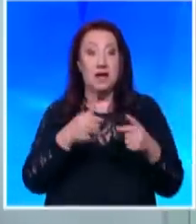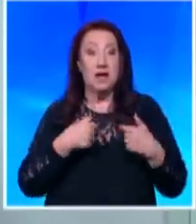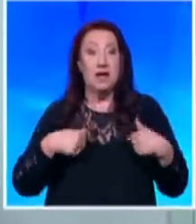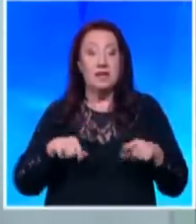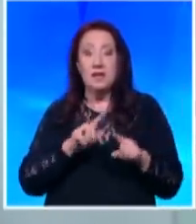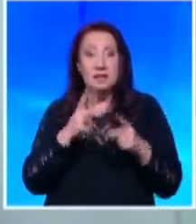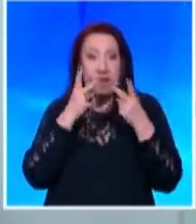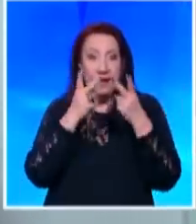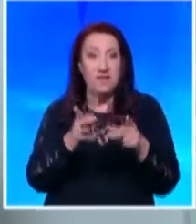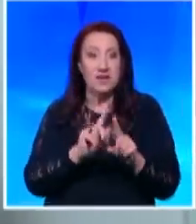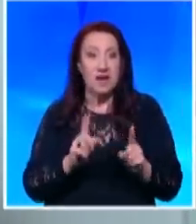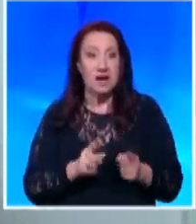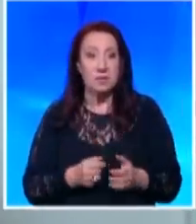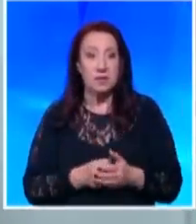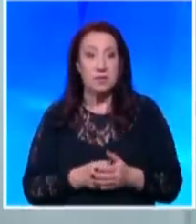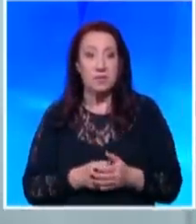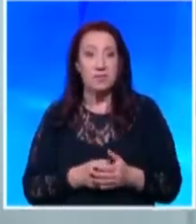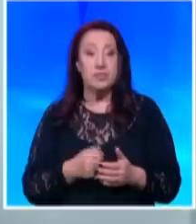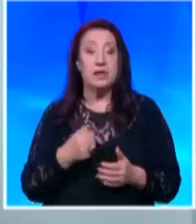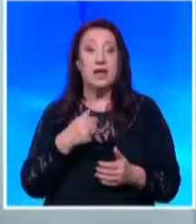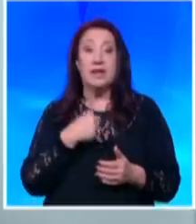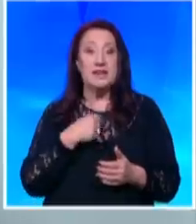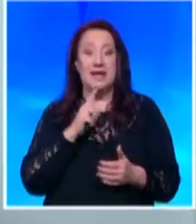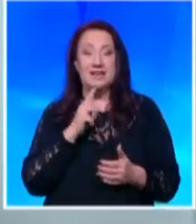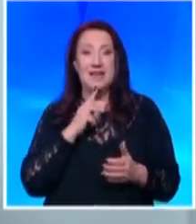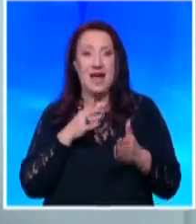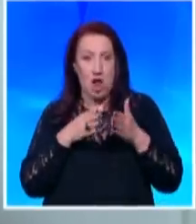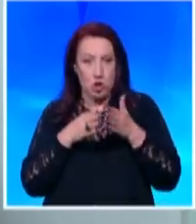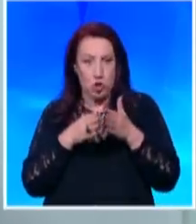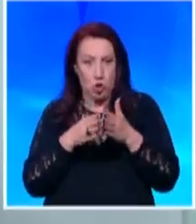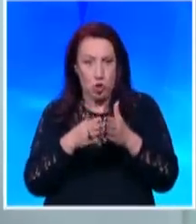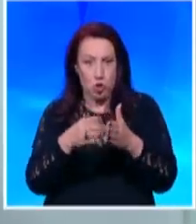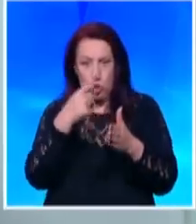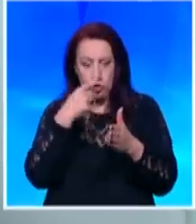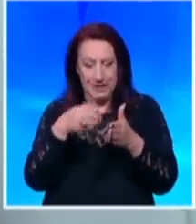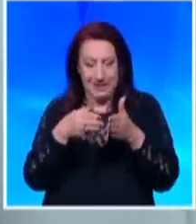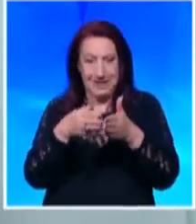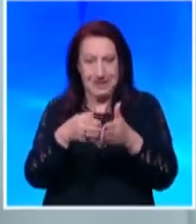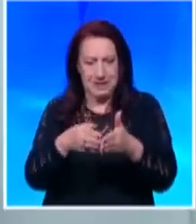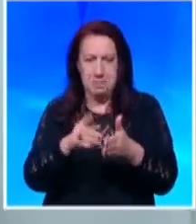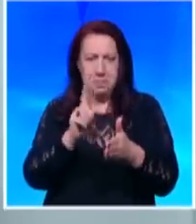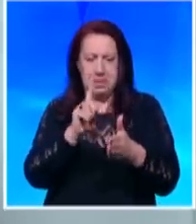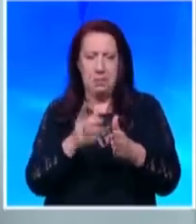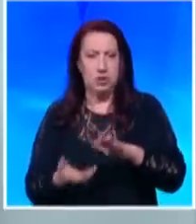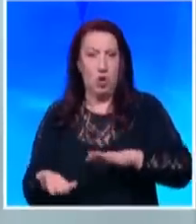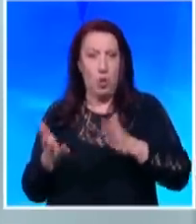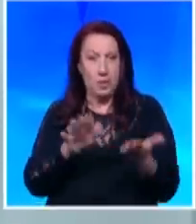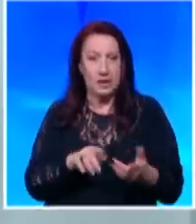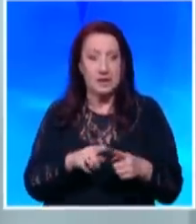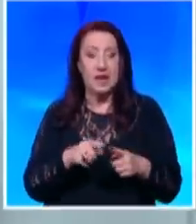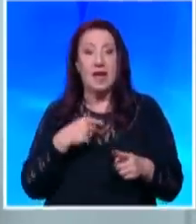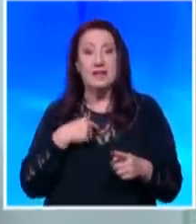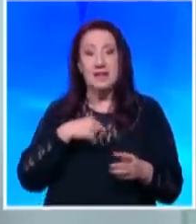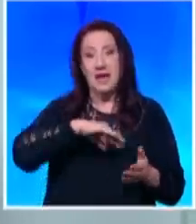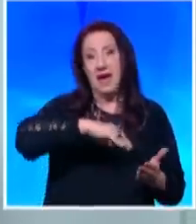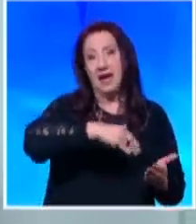към... с носа към вълната. Ако бяхме с носа, нищо нямаше да стане. Лодката ще